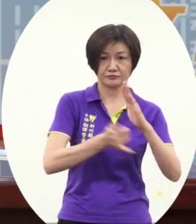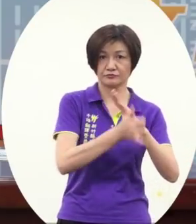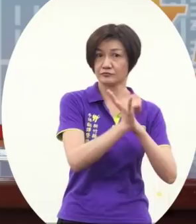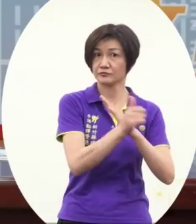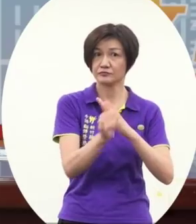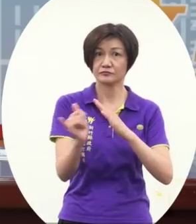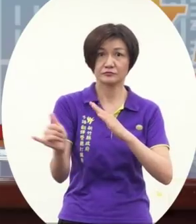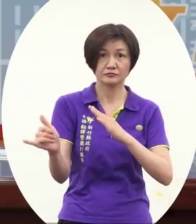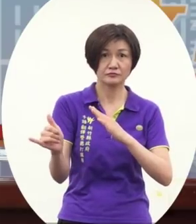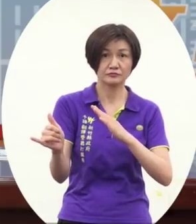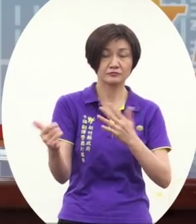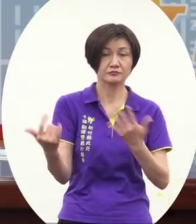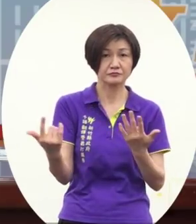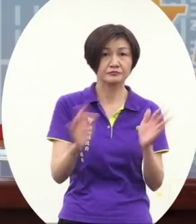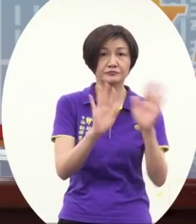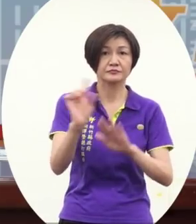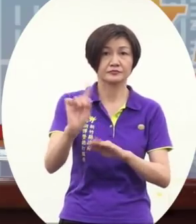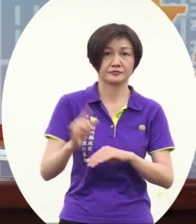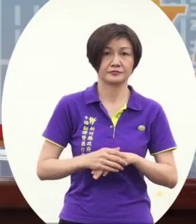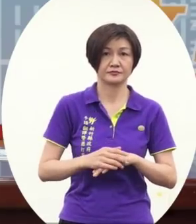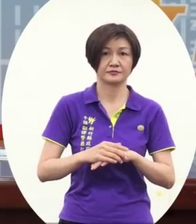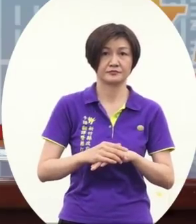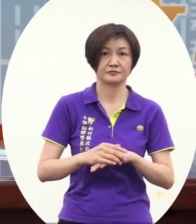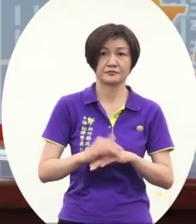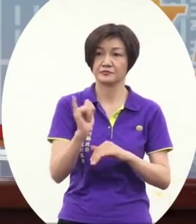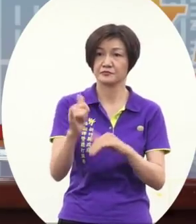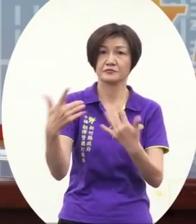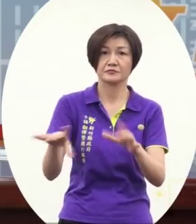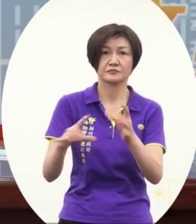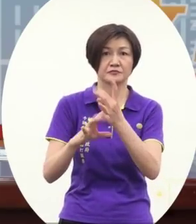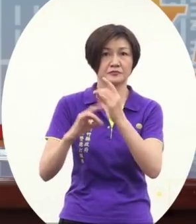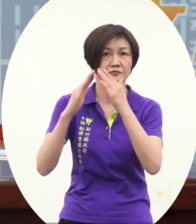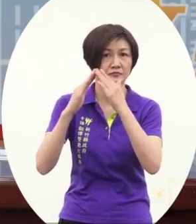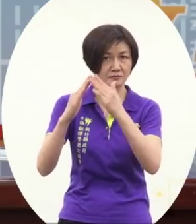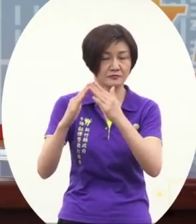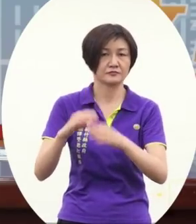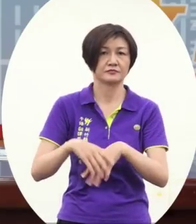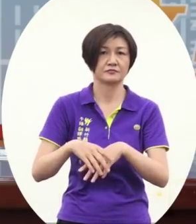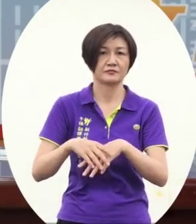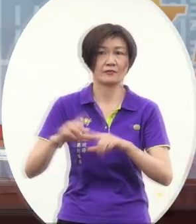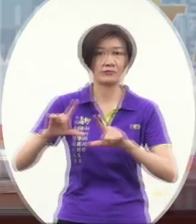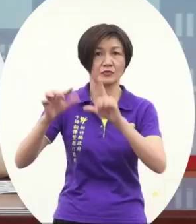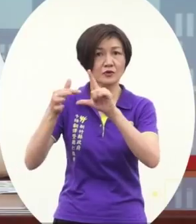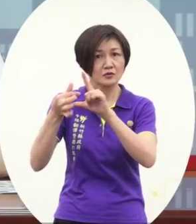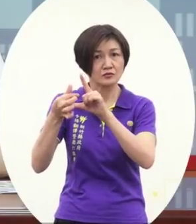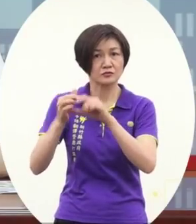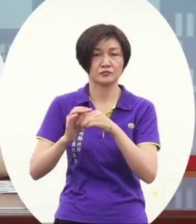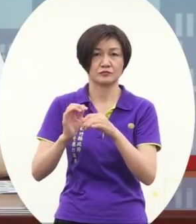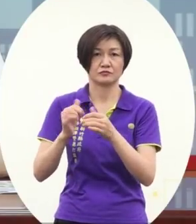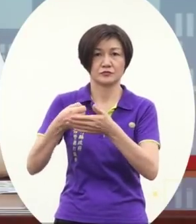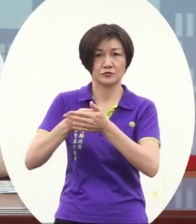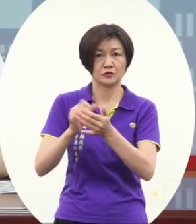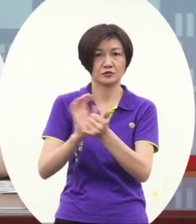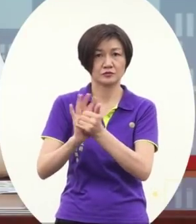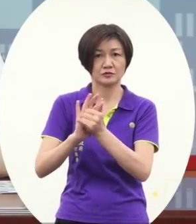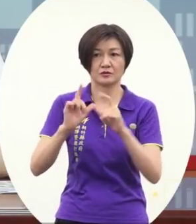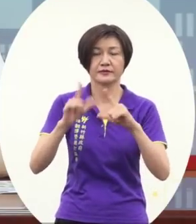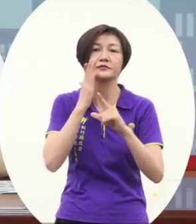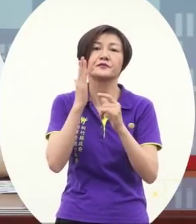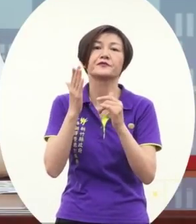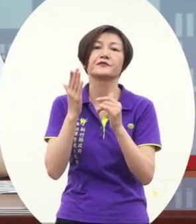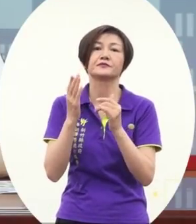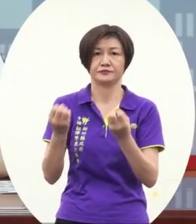活动史方面，在新竹市的部分包括东区忠孝路大润发卖